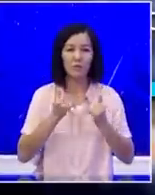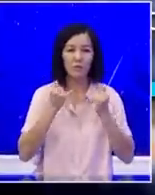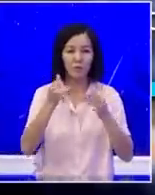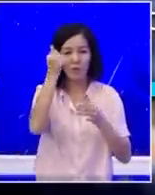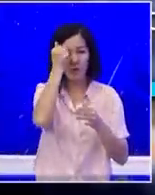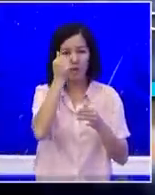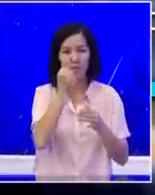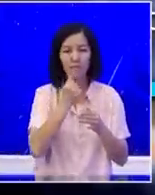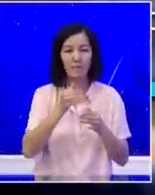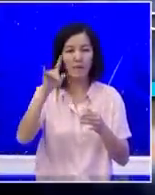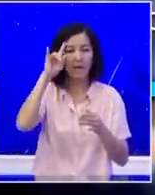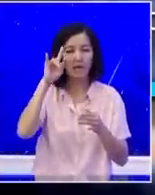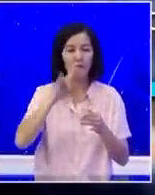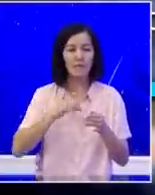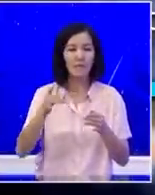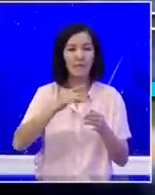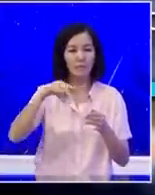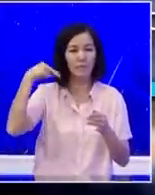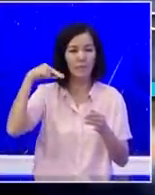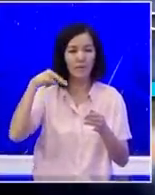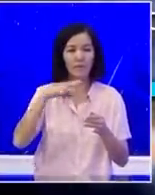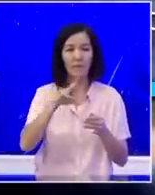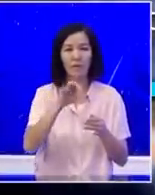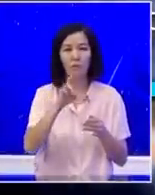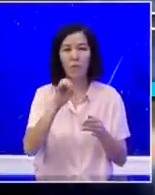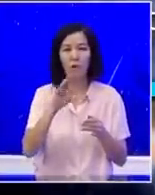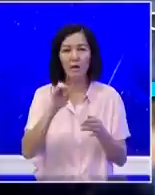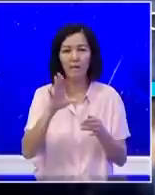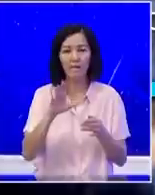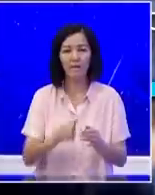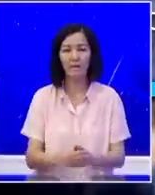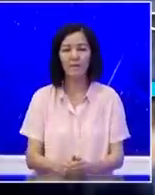айтамын. Қазақстан Республикасының президенті Қасым-Жомарт Тоқаев.